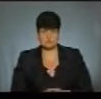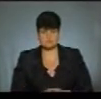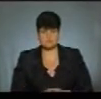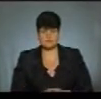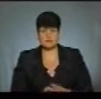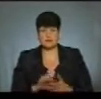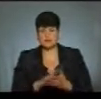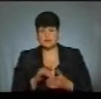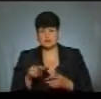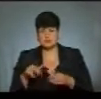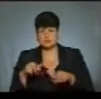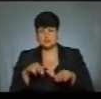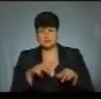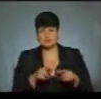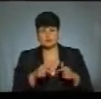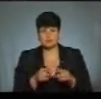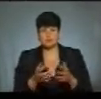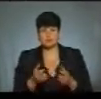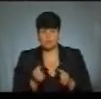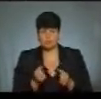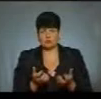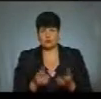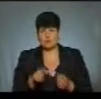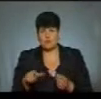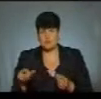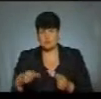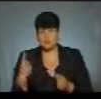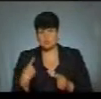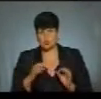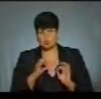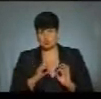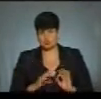Далі люди пішли до відділу прийому громадян обласної прокуратури.